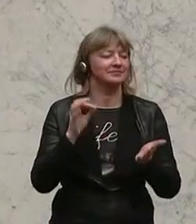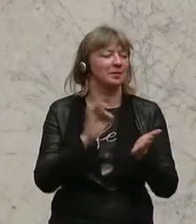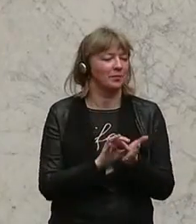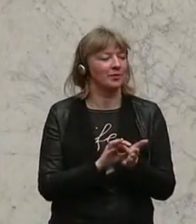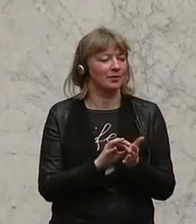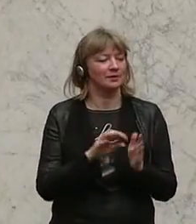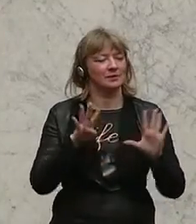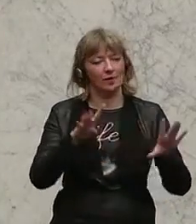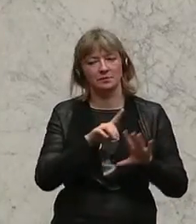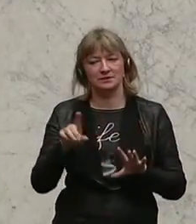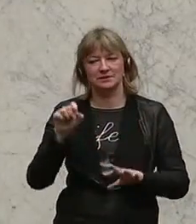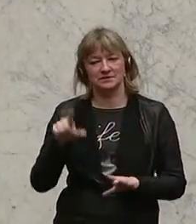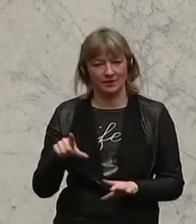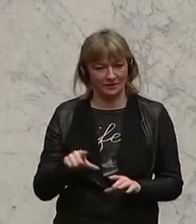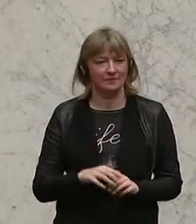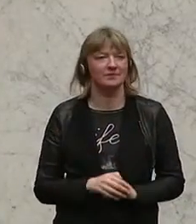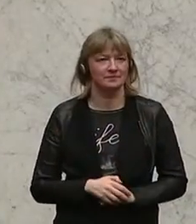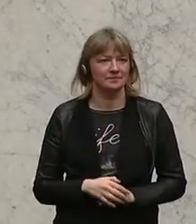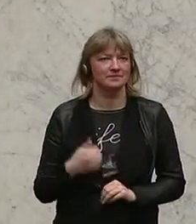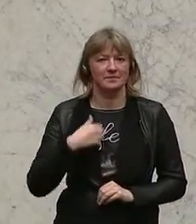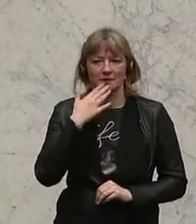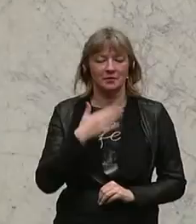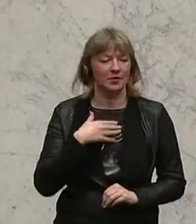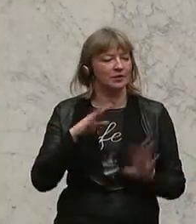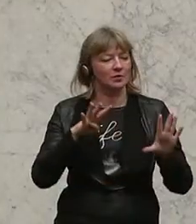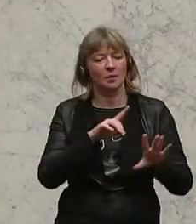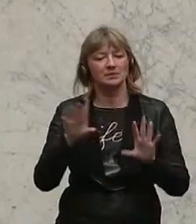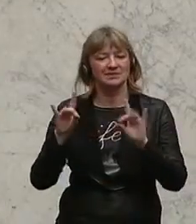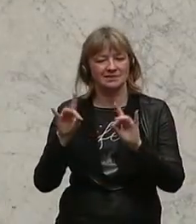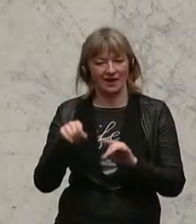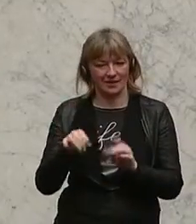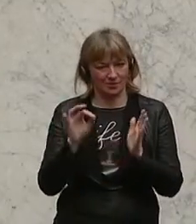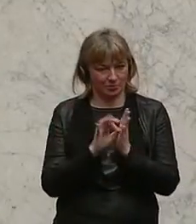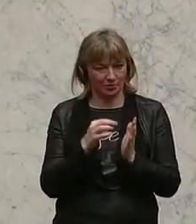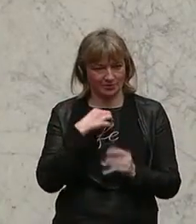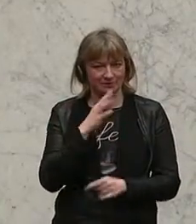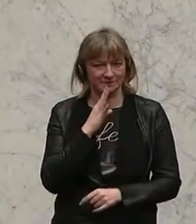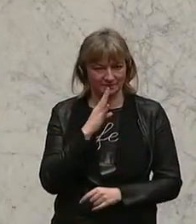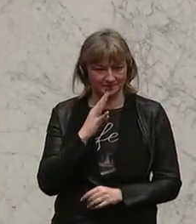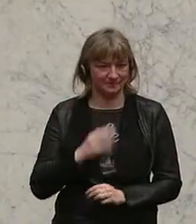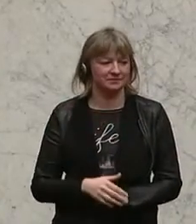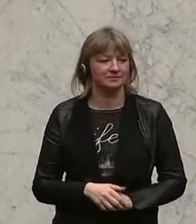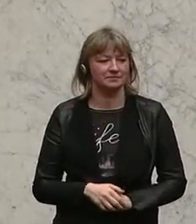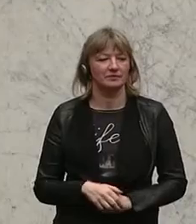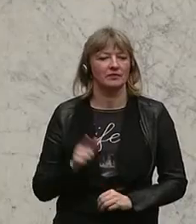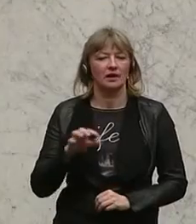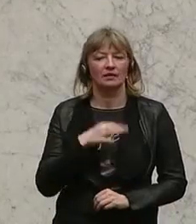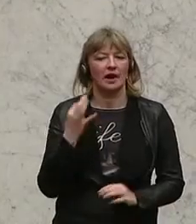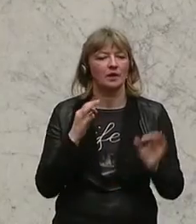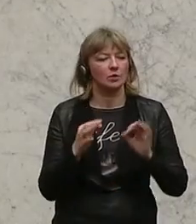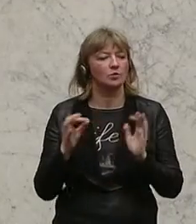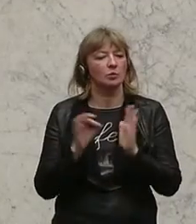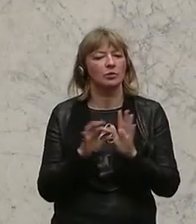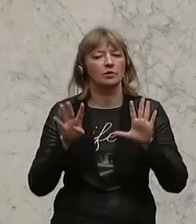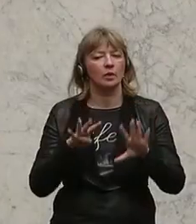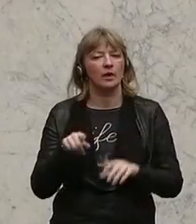Tagesordnung 9 bis 12 und ich möchte zum Tagesordnungspunkt 9 und 10 Stellung beziehen. Beim Tagesordnungspunkt 9